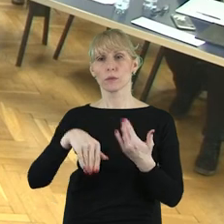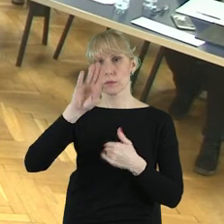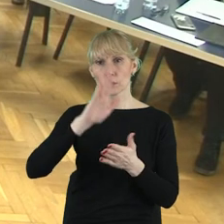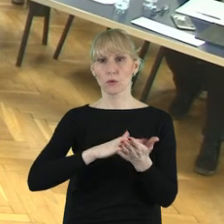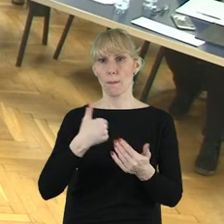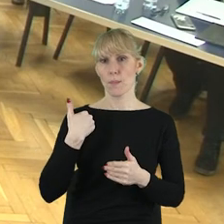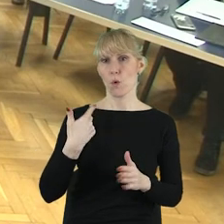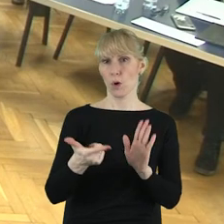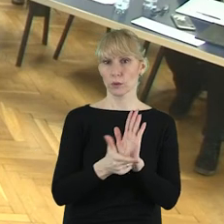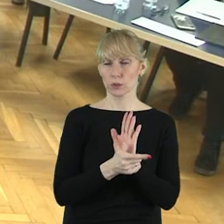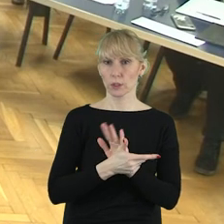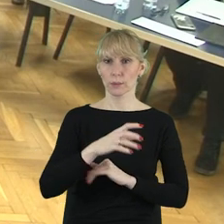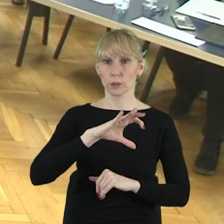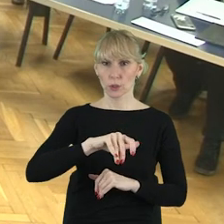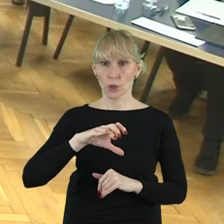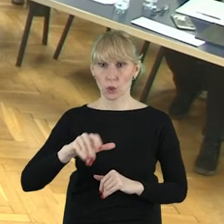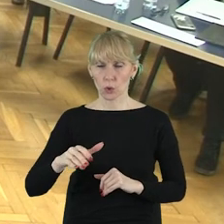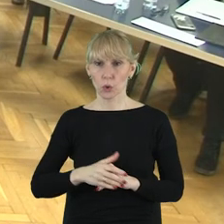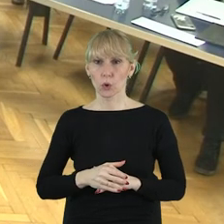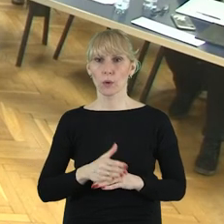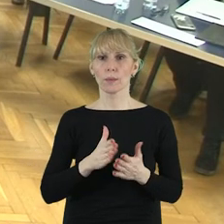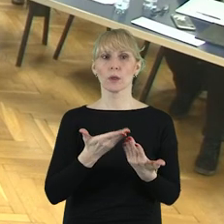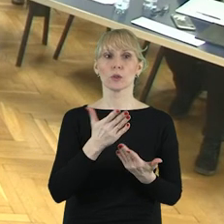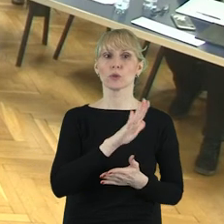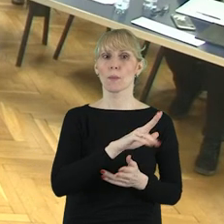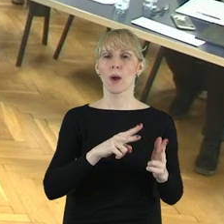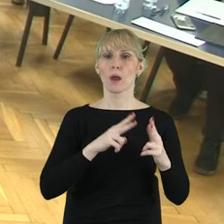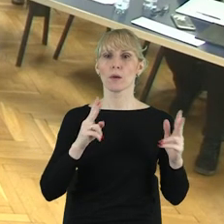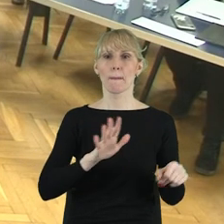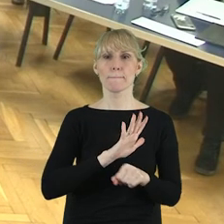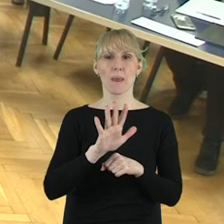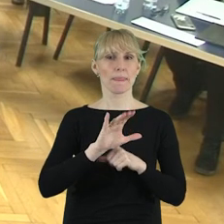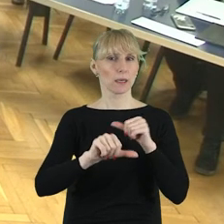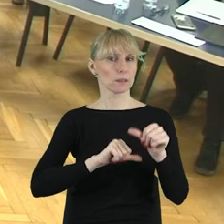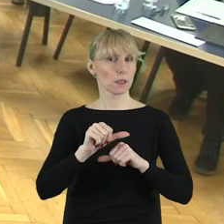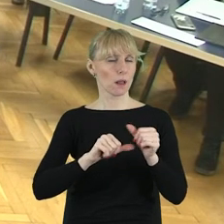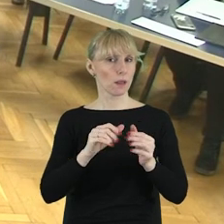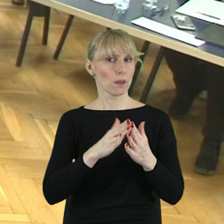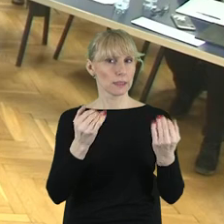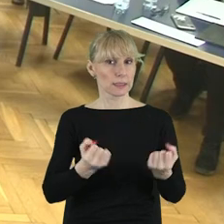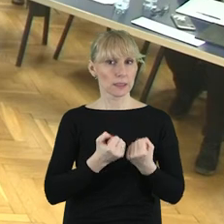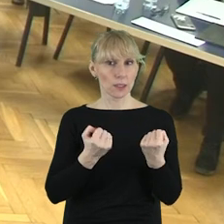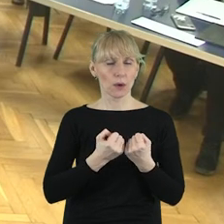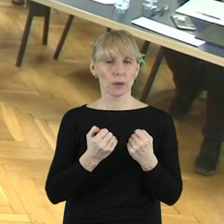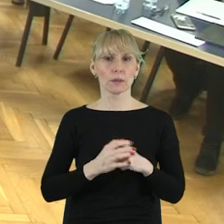funkcjonowało 17 lokalnych grup działania. To organizacje mające ponad 15-letni staż funkcjonowania,